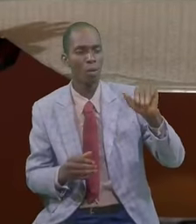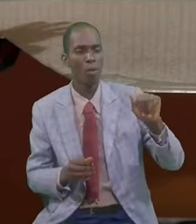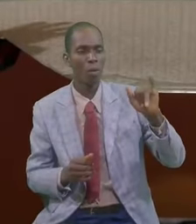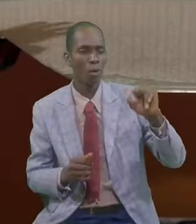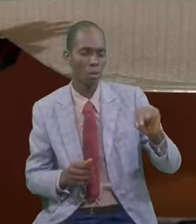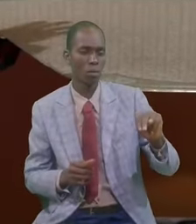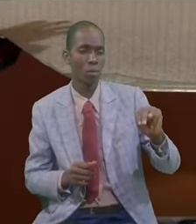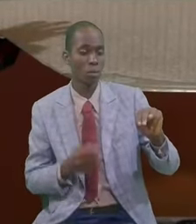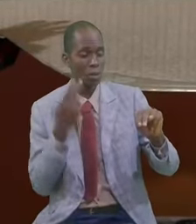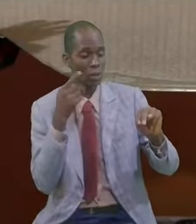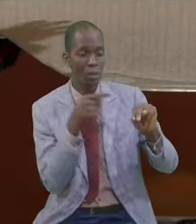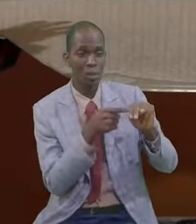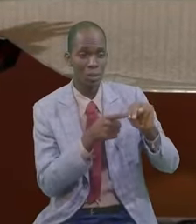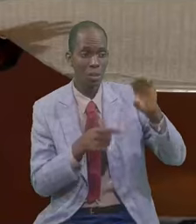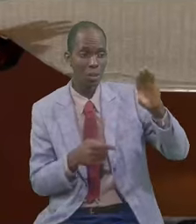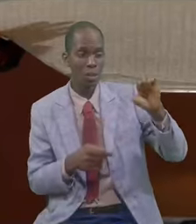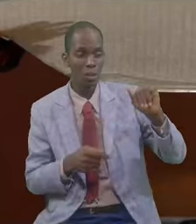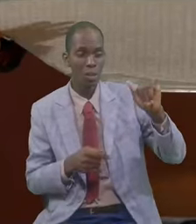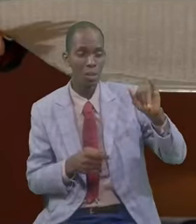Et Caïn